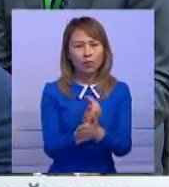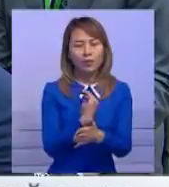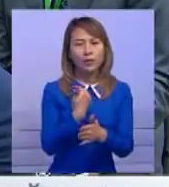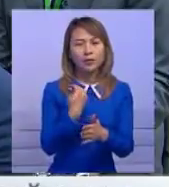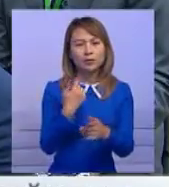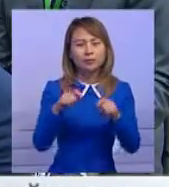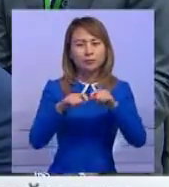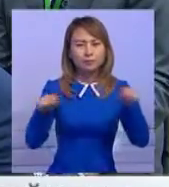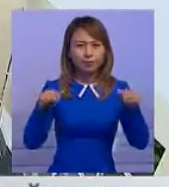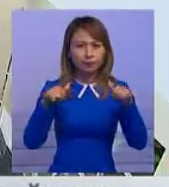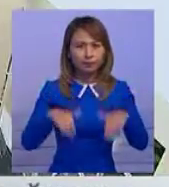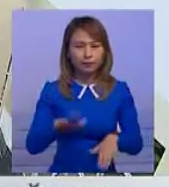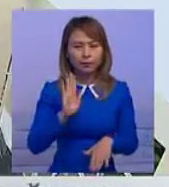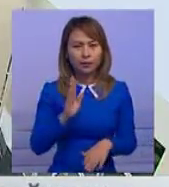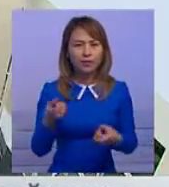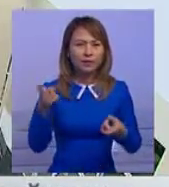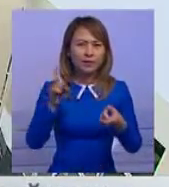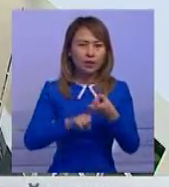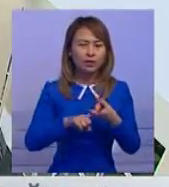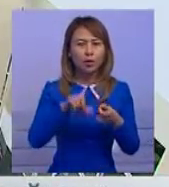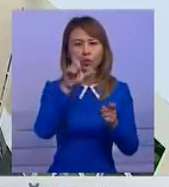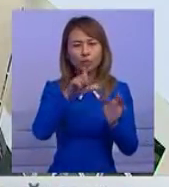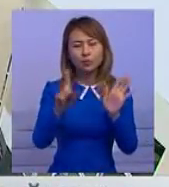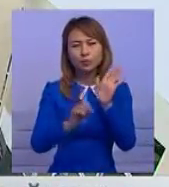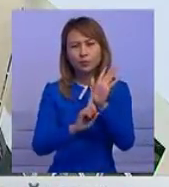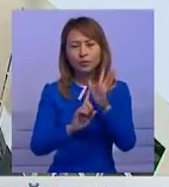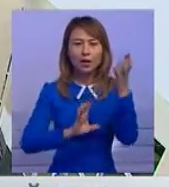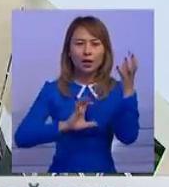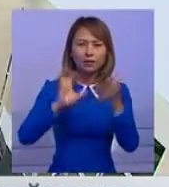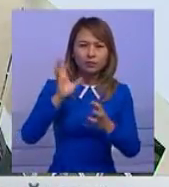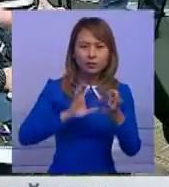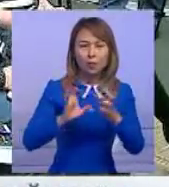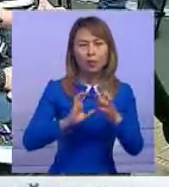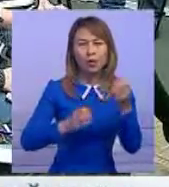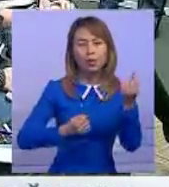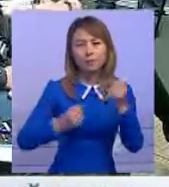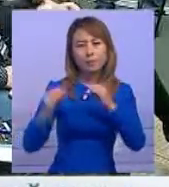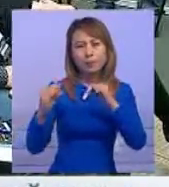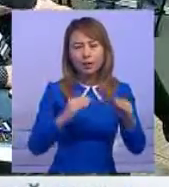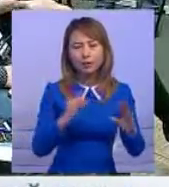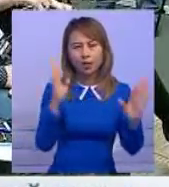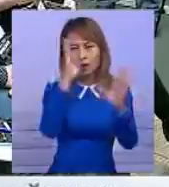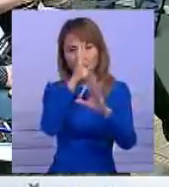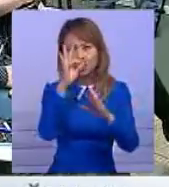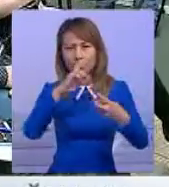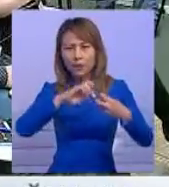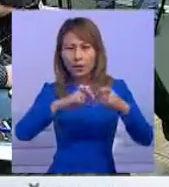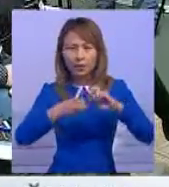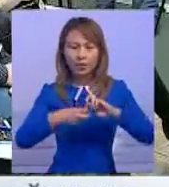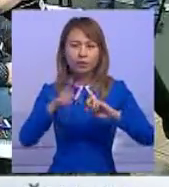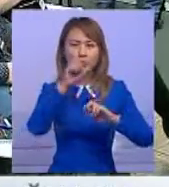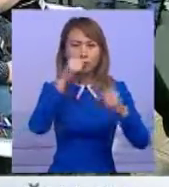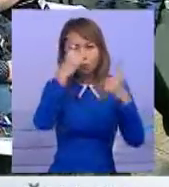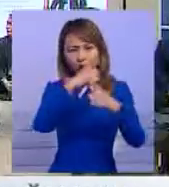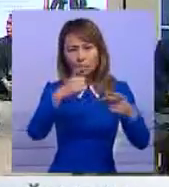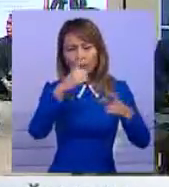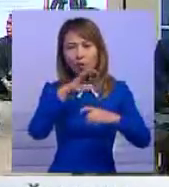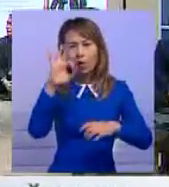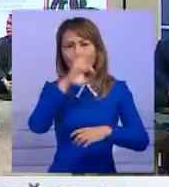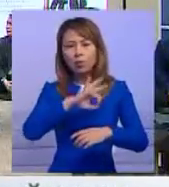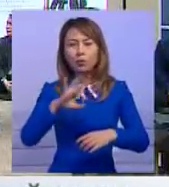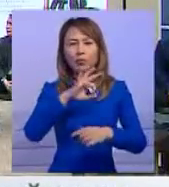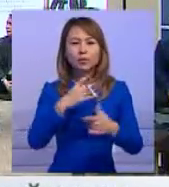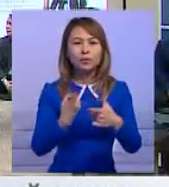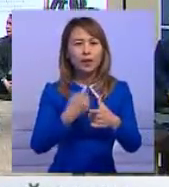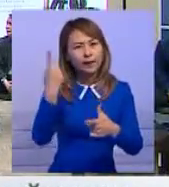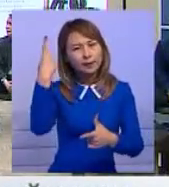шешімдер әзірлейді. Сол арқылы жолаушылар тасымалы, көлік жүйесі және экологиялық ахуал мен халықты хабардар ету бағытында